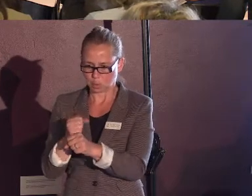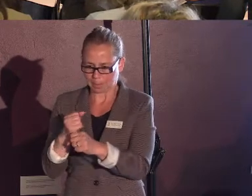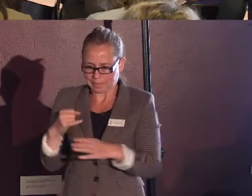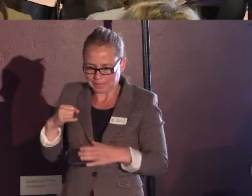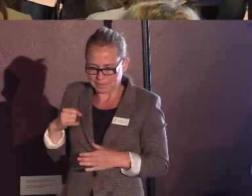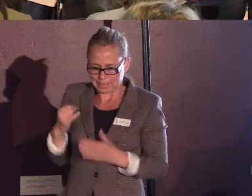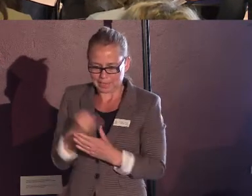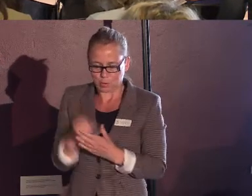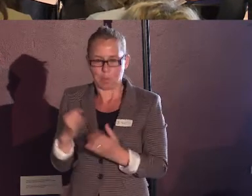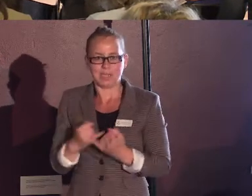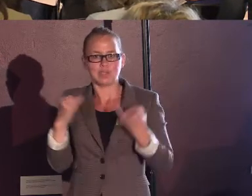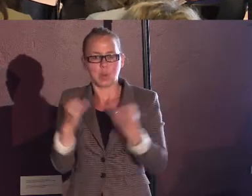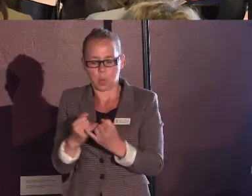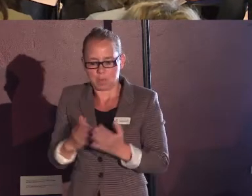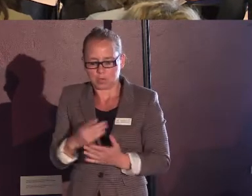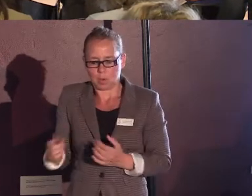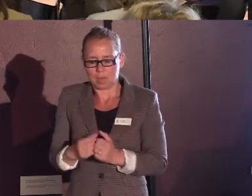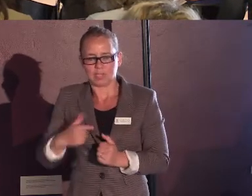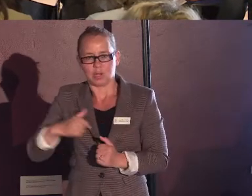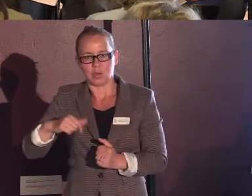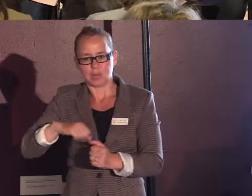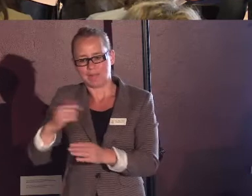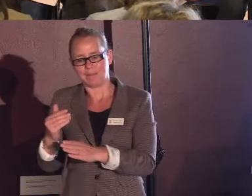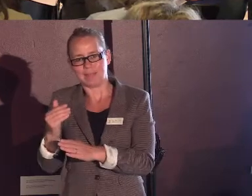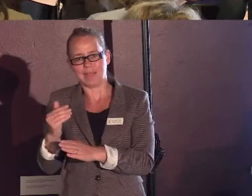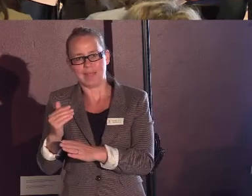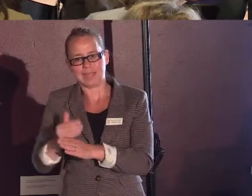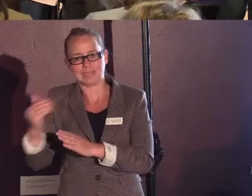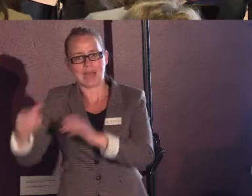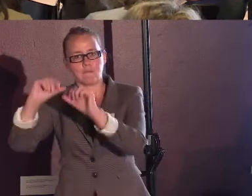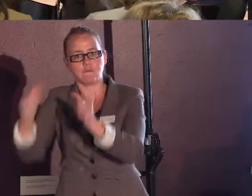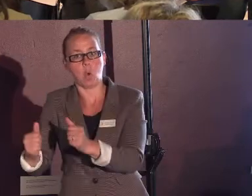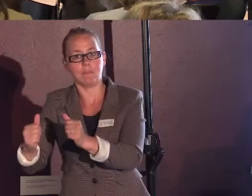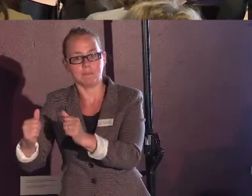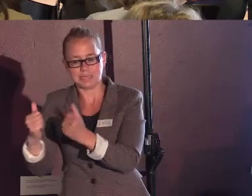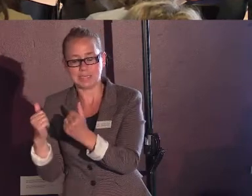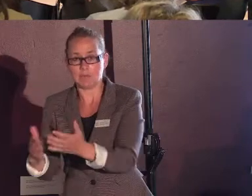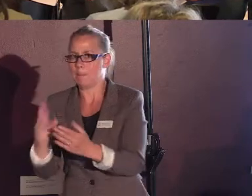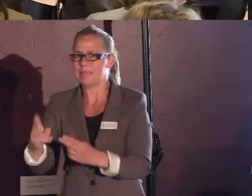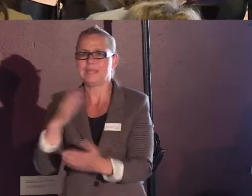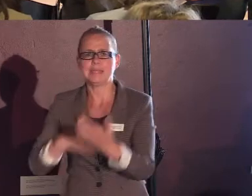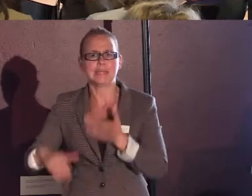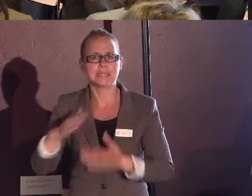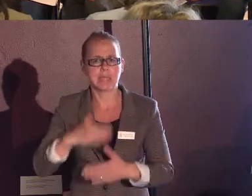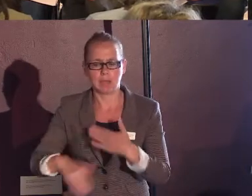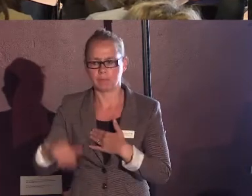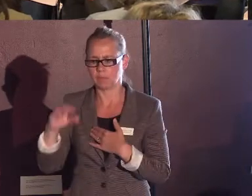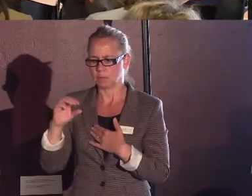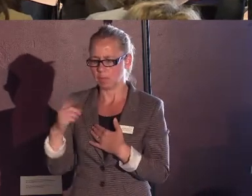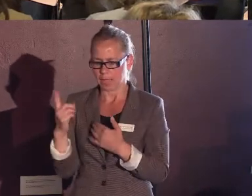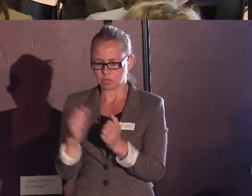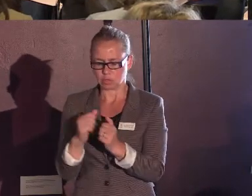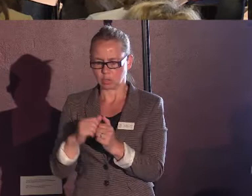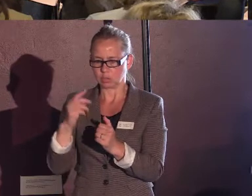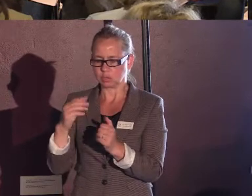institution tillsammans med dem, fast som extern, vad heter det, formgivare. Och det är väldigt intressant. Det som är absolut mest